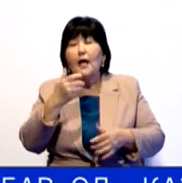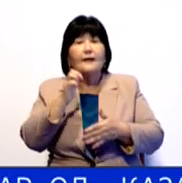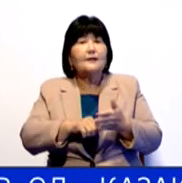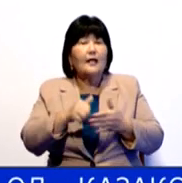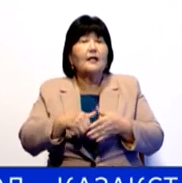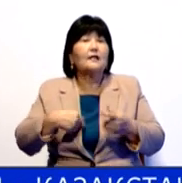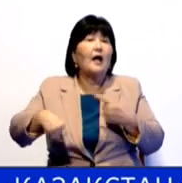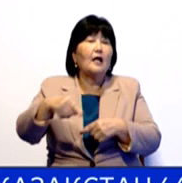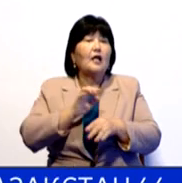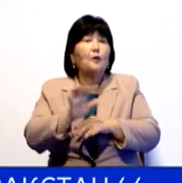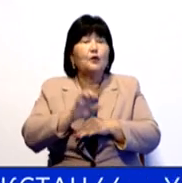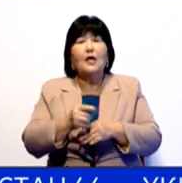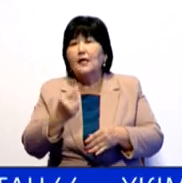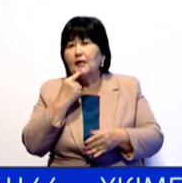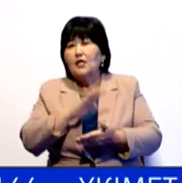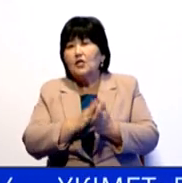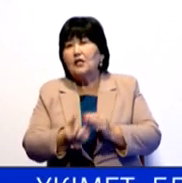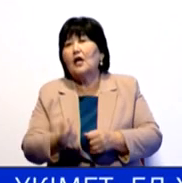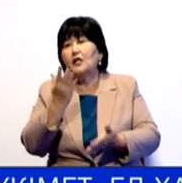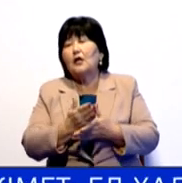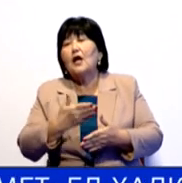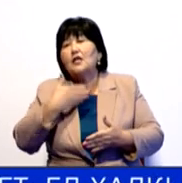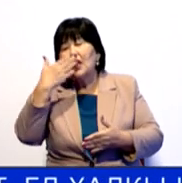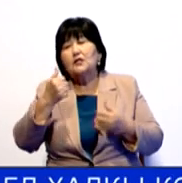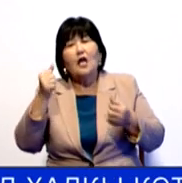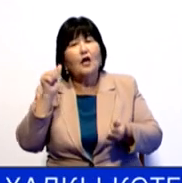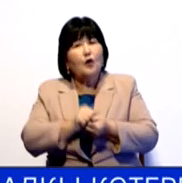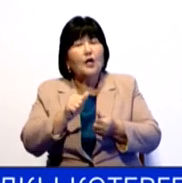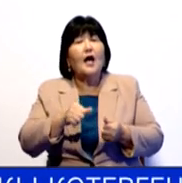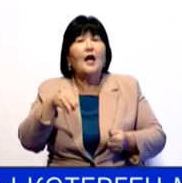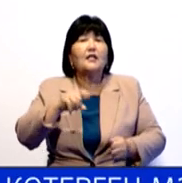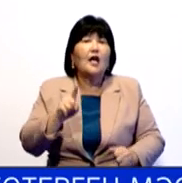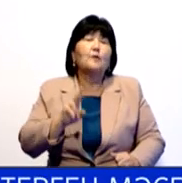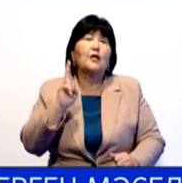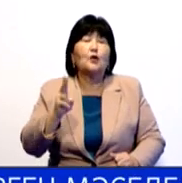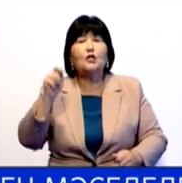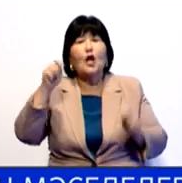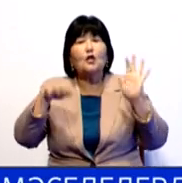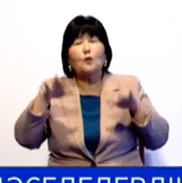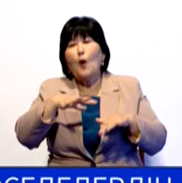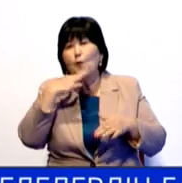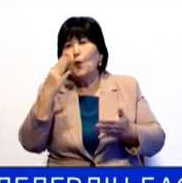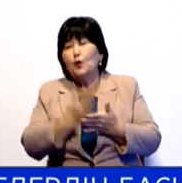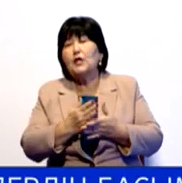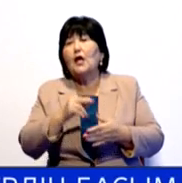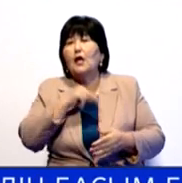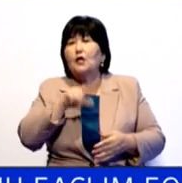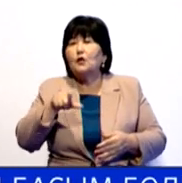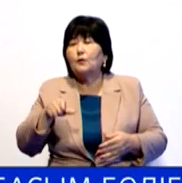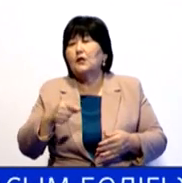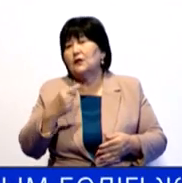тауар өндірушілер қиын жағдайға тап болды. Жазда құрғақшылық болып, тамыз қыркүйек айларында жауын шашын мол түскеннен шаруалар